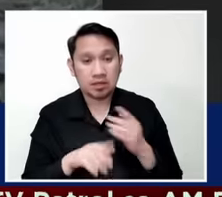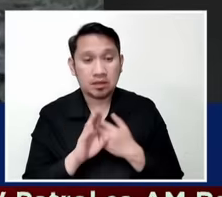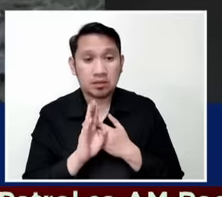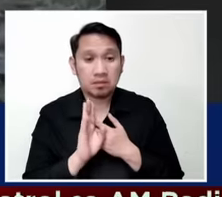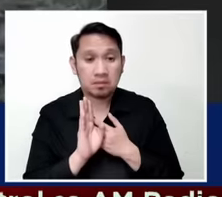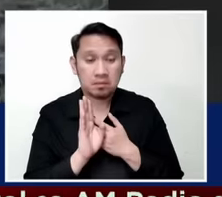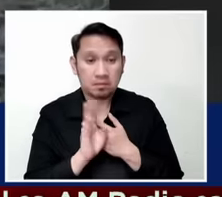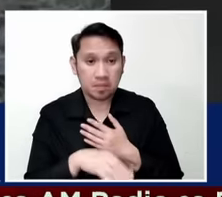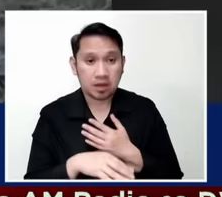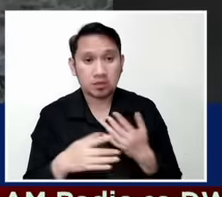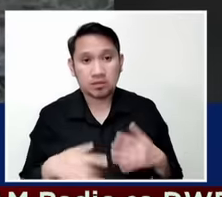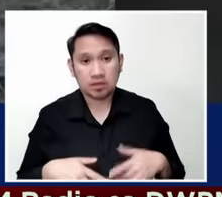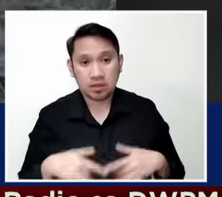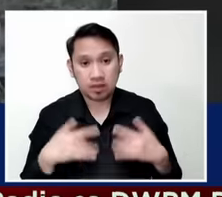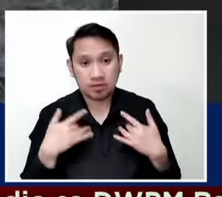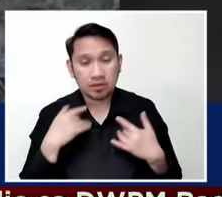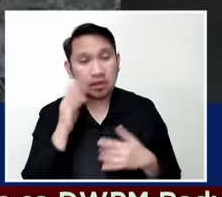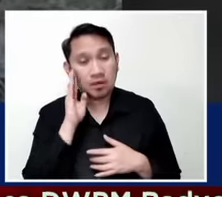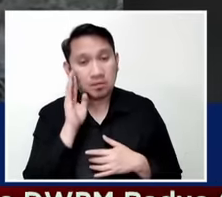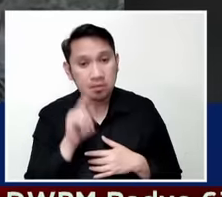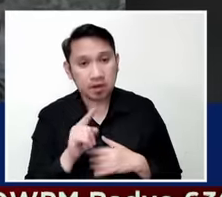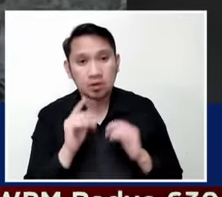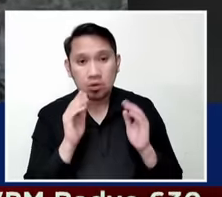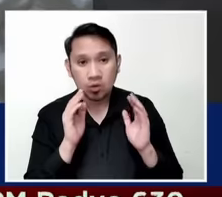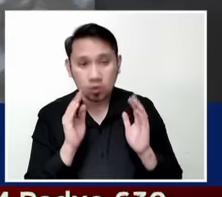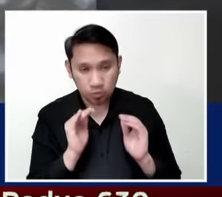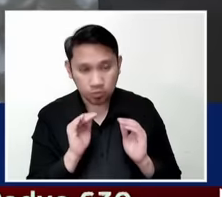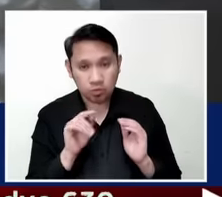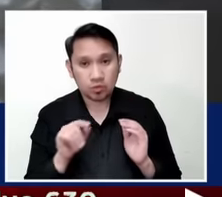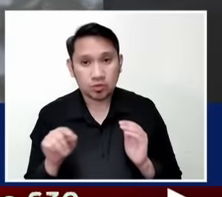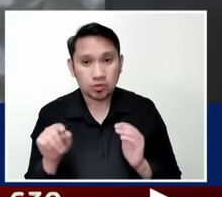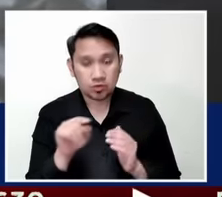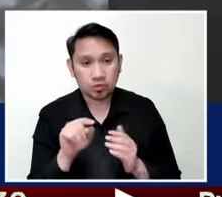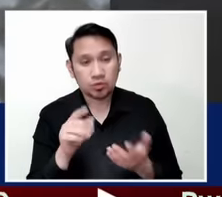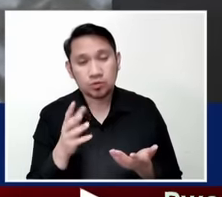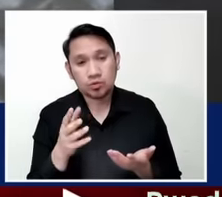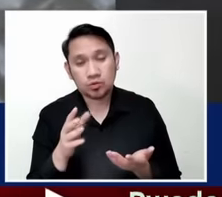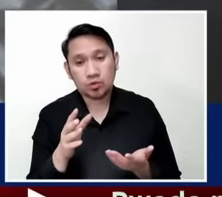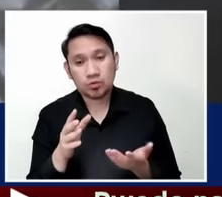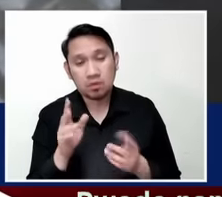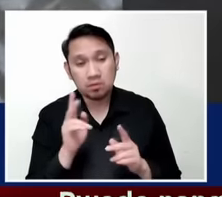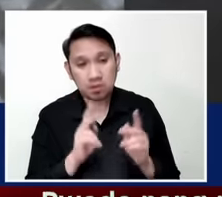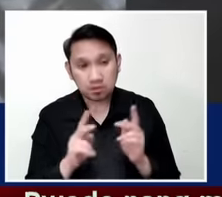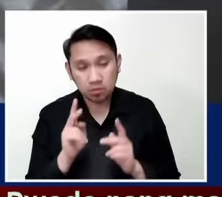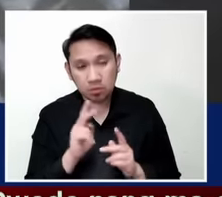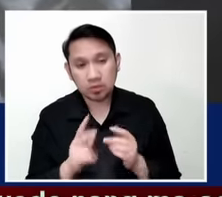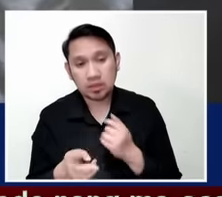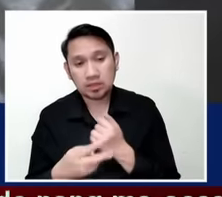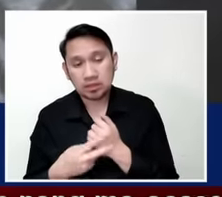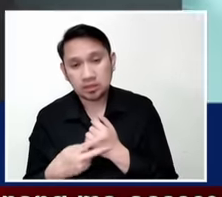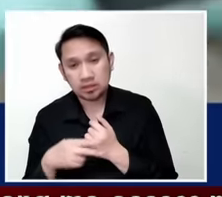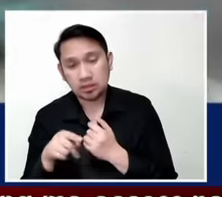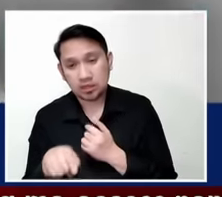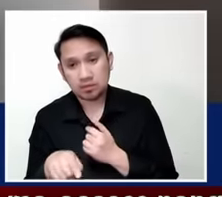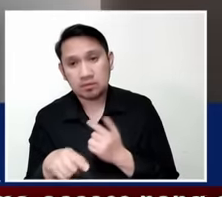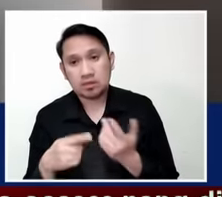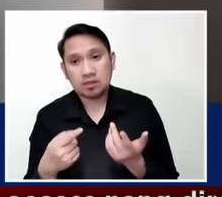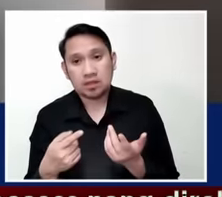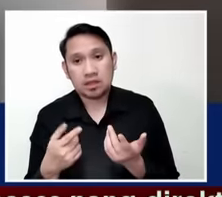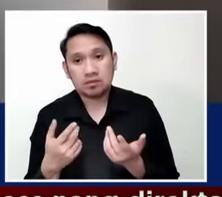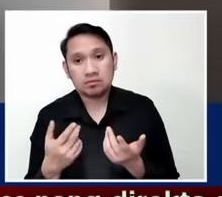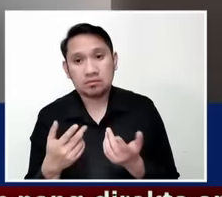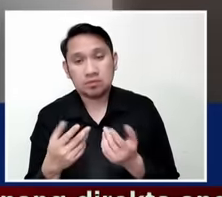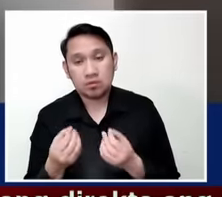kanyang kapatid, sana ay maging aral ito sa mga nag-iimbak na mga paputok na maaaring buhay ang maging kapalit.